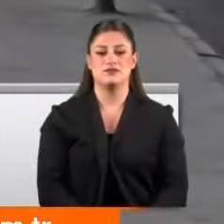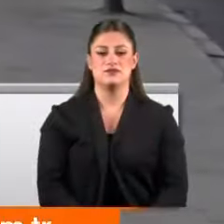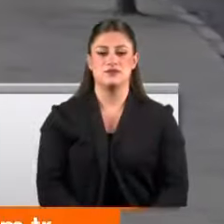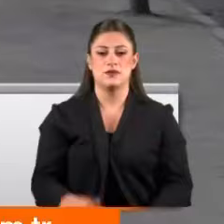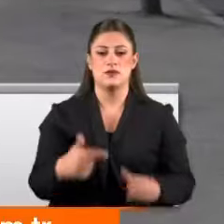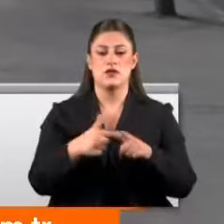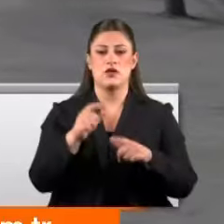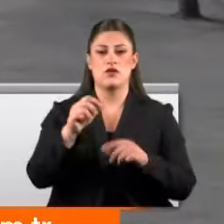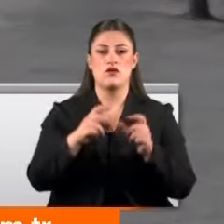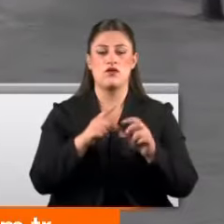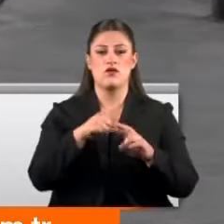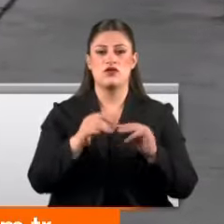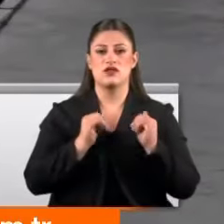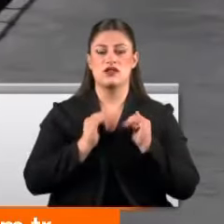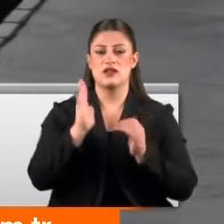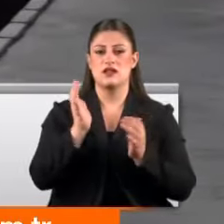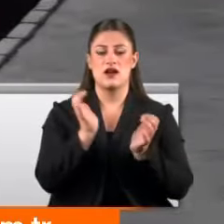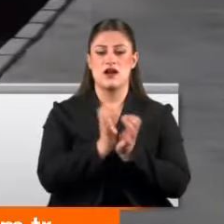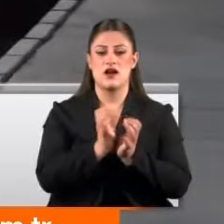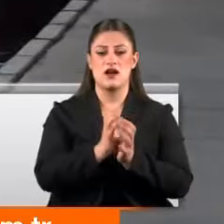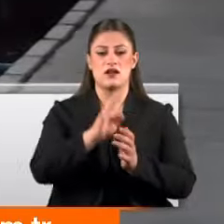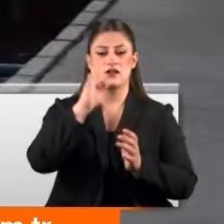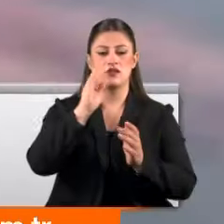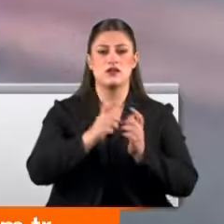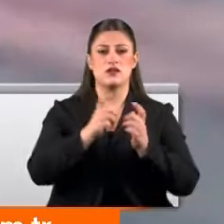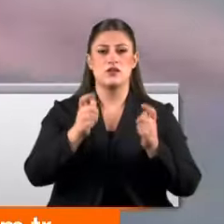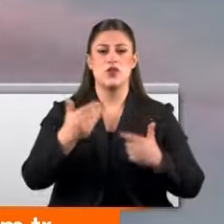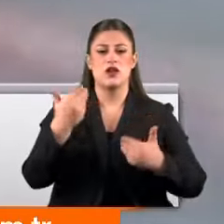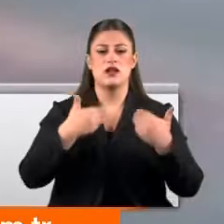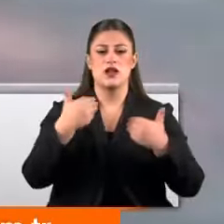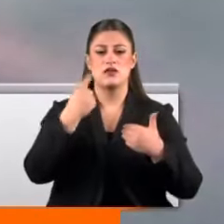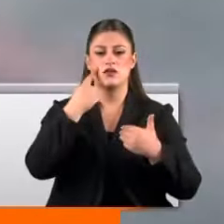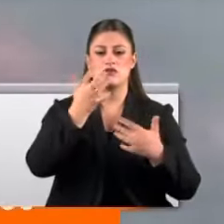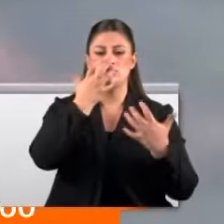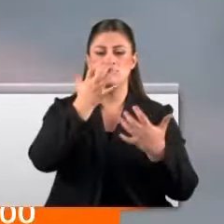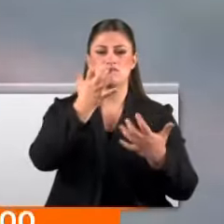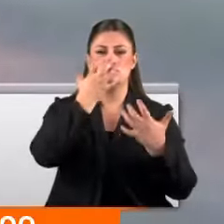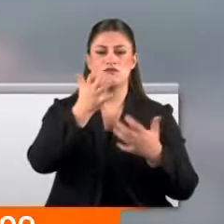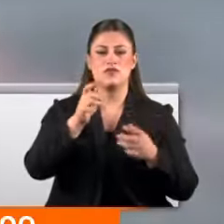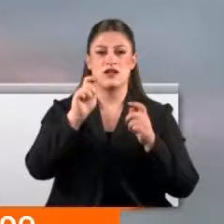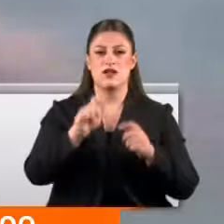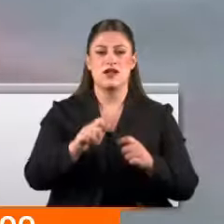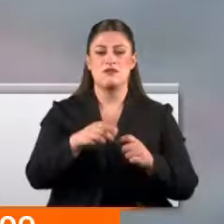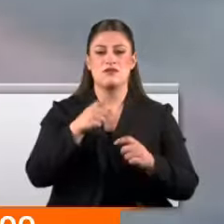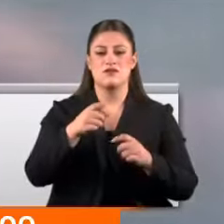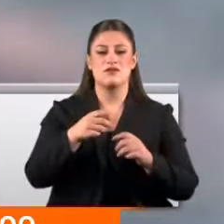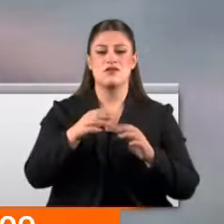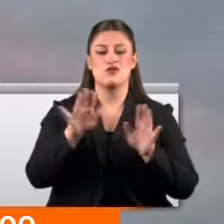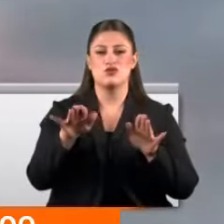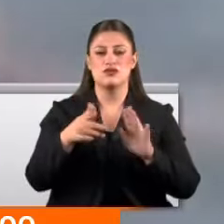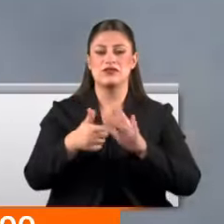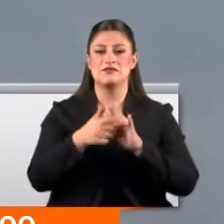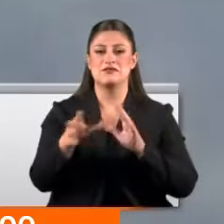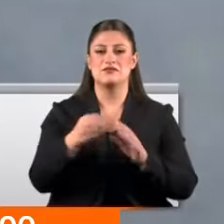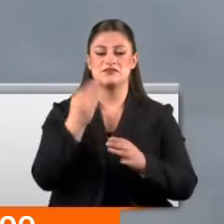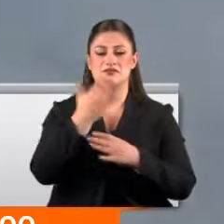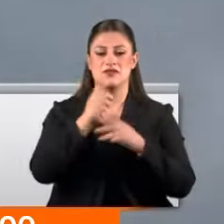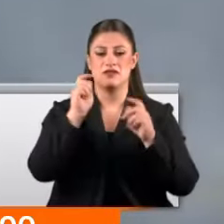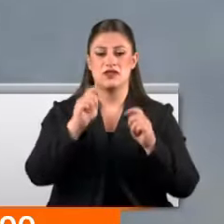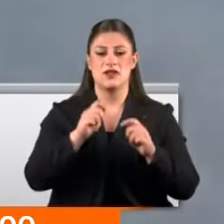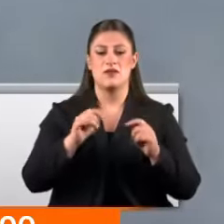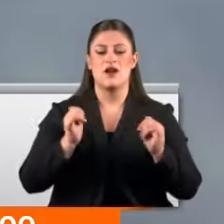Foça'ya tatile giden bir aile İstanbul'da yaralı halde besleyip büyüttüğü martıyı da İzmir'e götürdü. Tatilci aile yüzerken martı